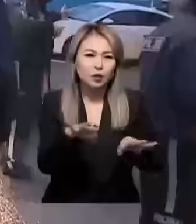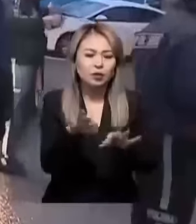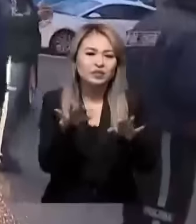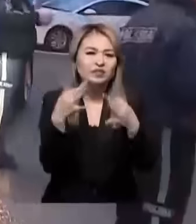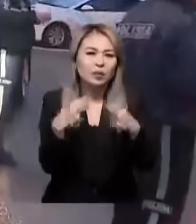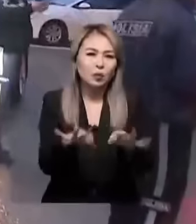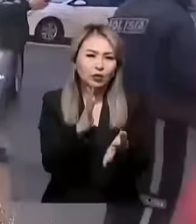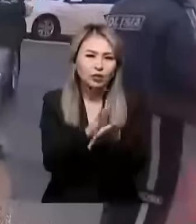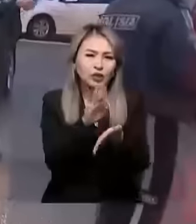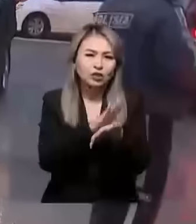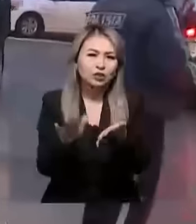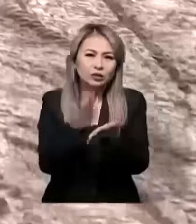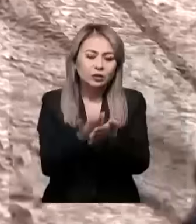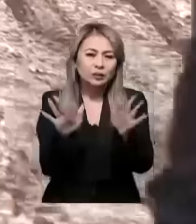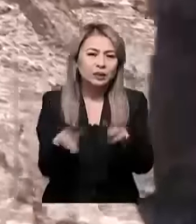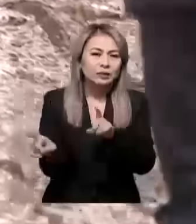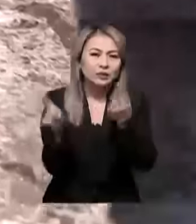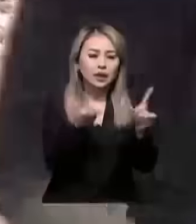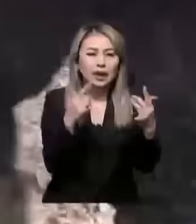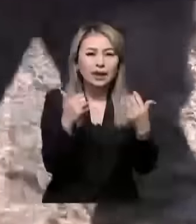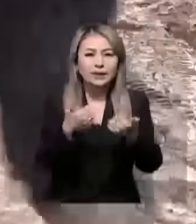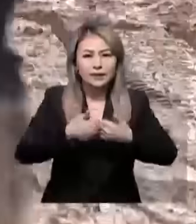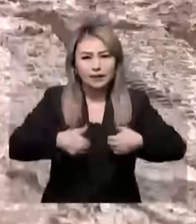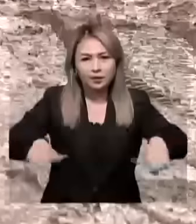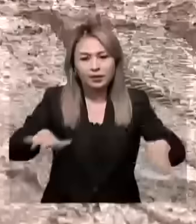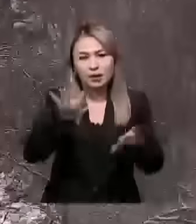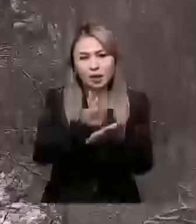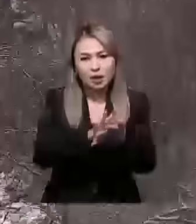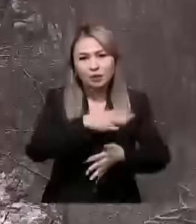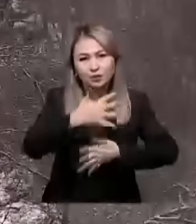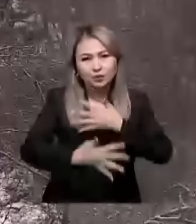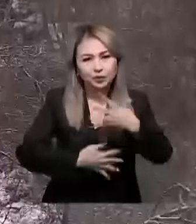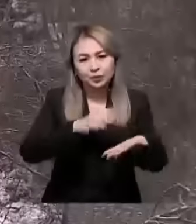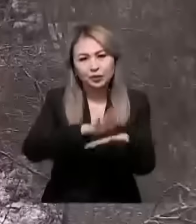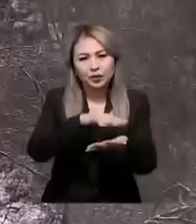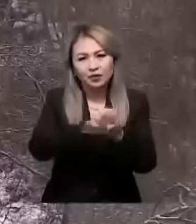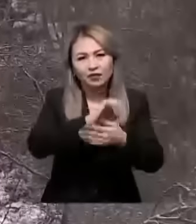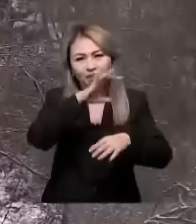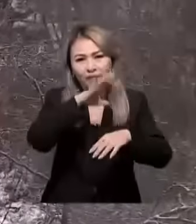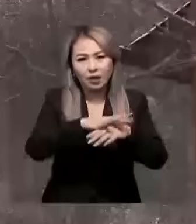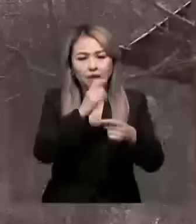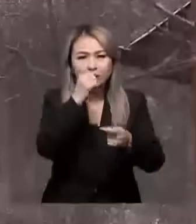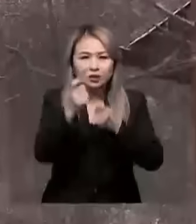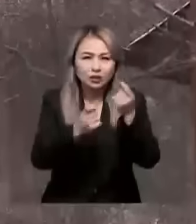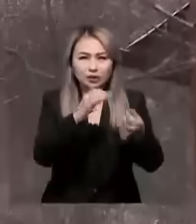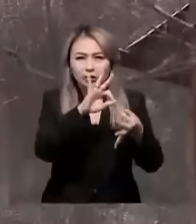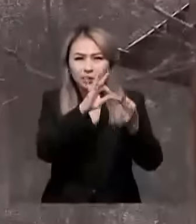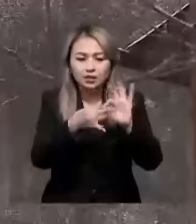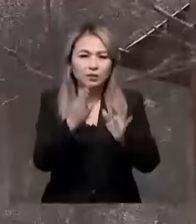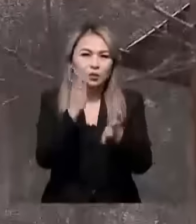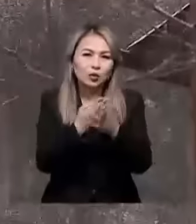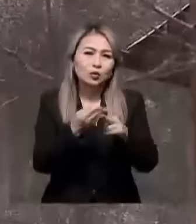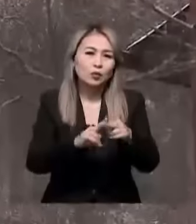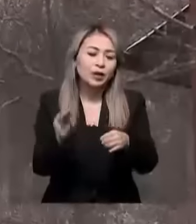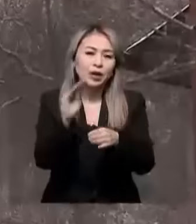бар. Ол тазартылып қауіпсіз жағдайға келтіріледі. Қазір комиссия лай көшкініне әкелген барлық мүмкін факторларды егжей-тегжейлі